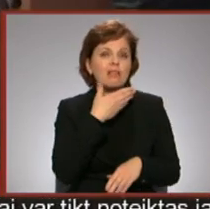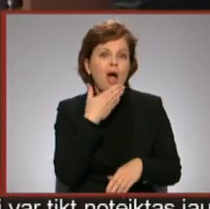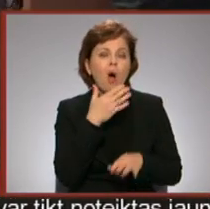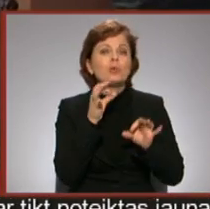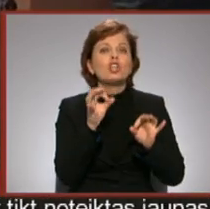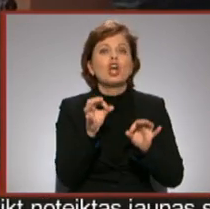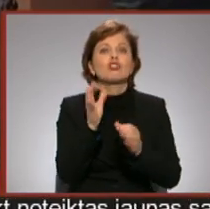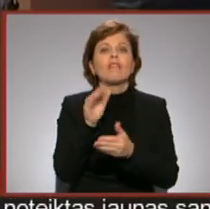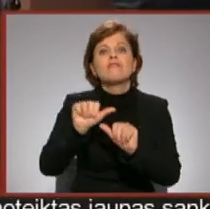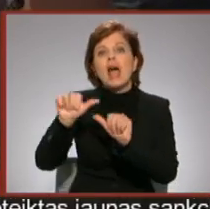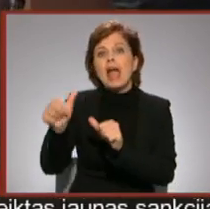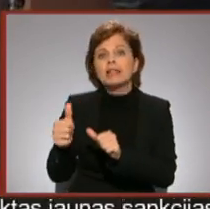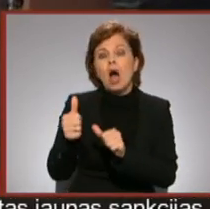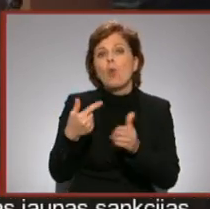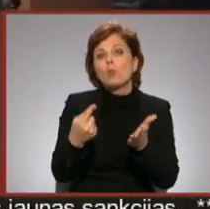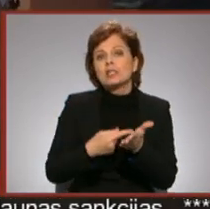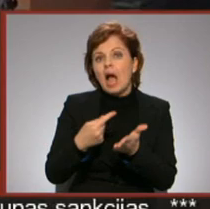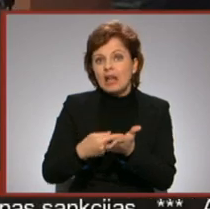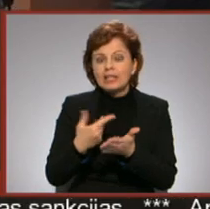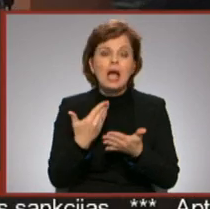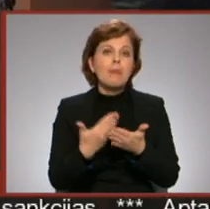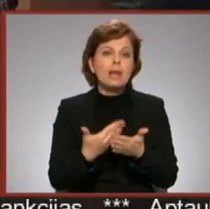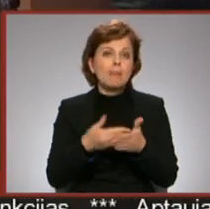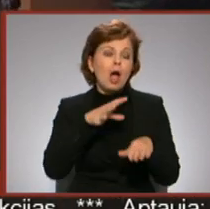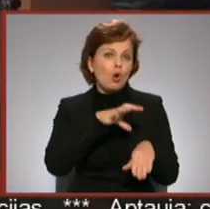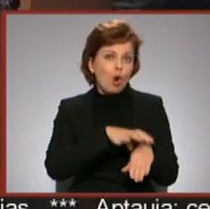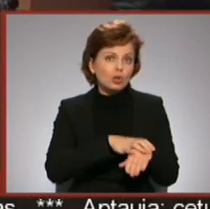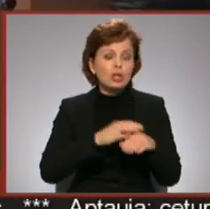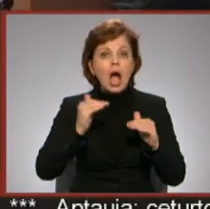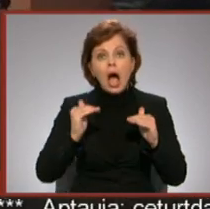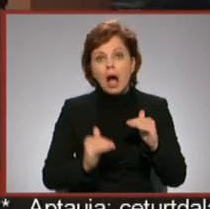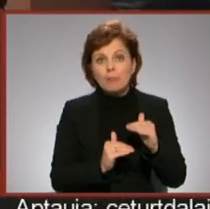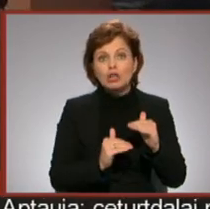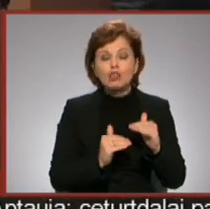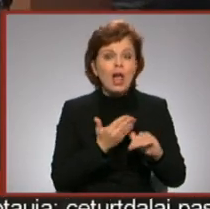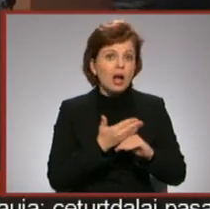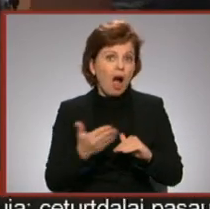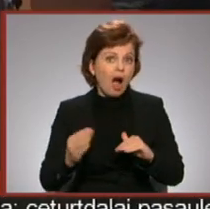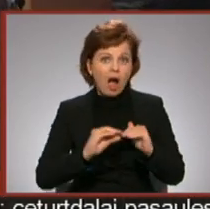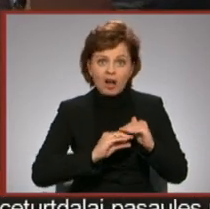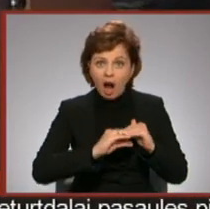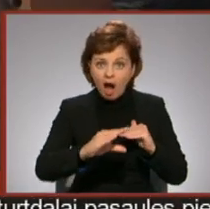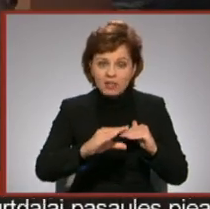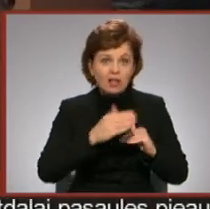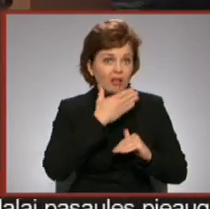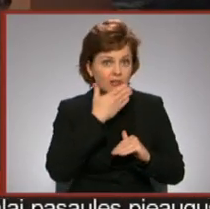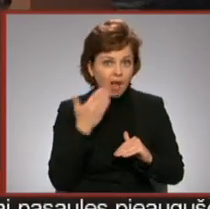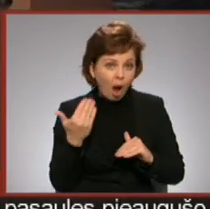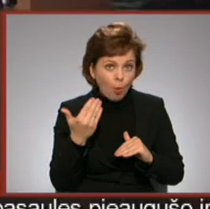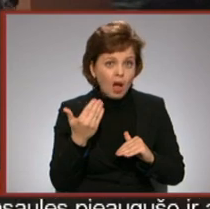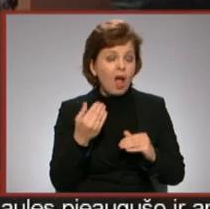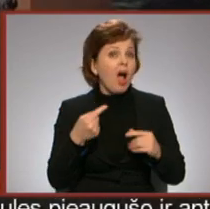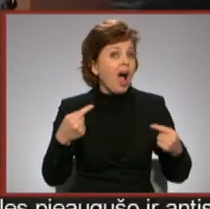veidā uzskaitīti, jo, ja teiksim, tiek konstatēts, ka apakšējā kārta nav atbilstoša, tad būvniekam liek šo te darbu